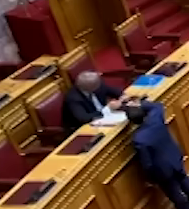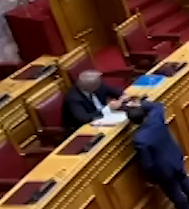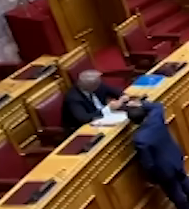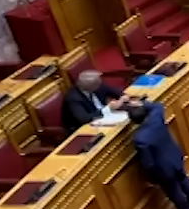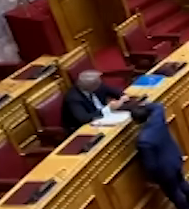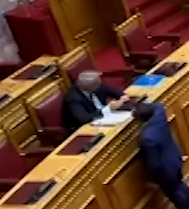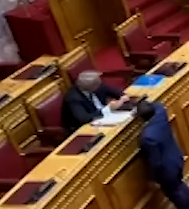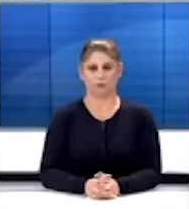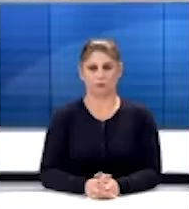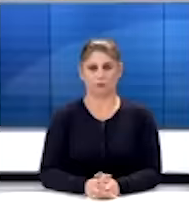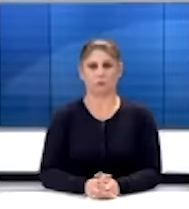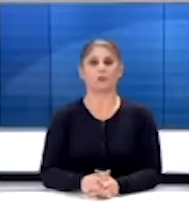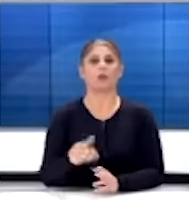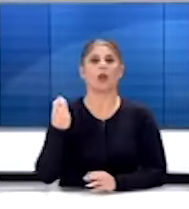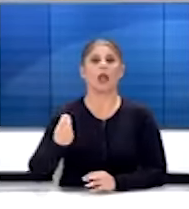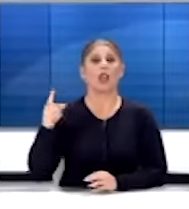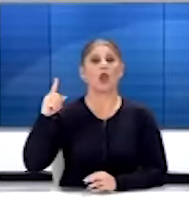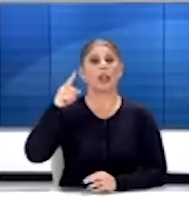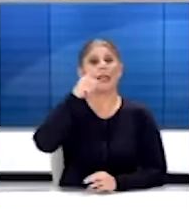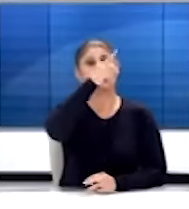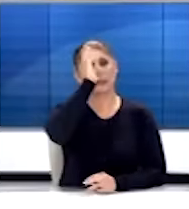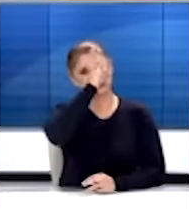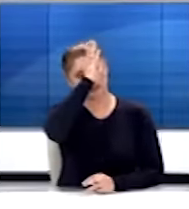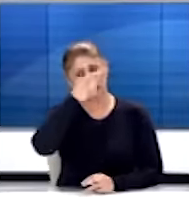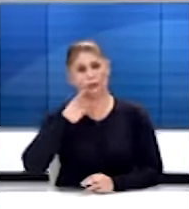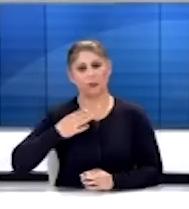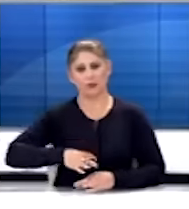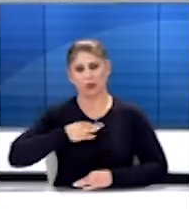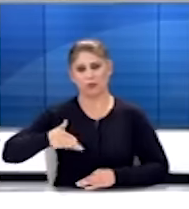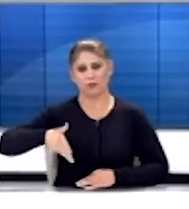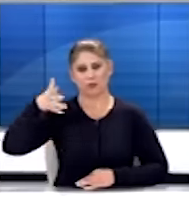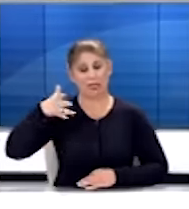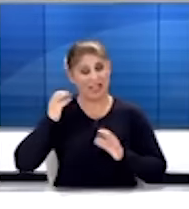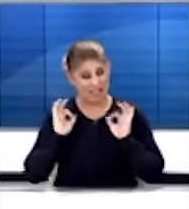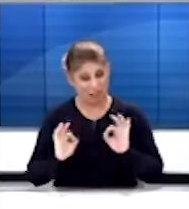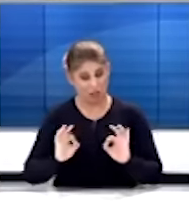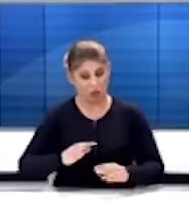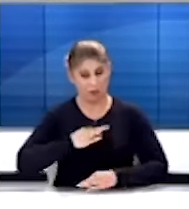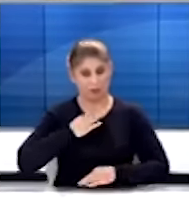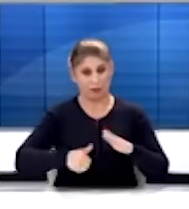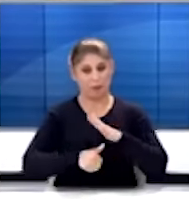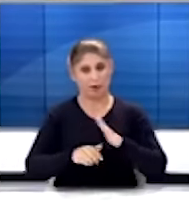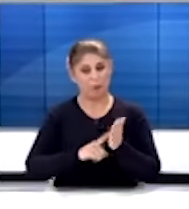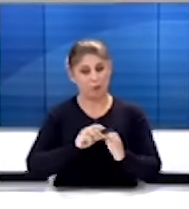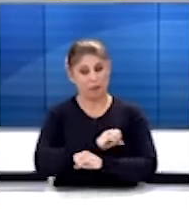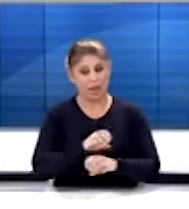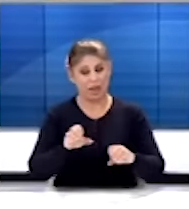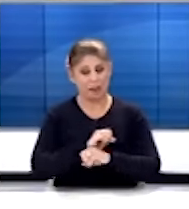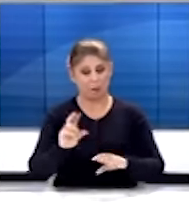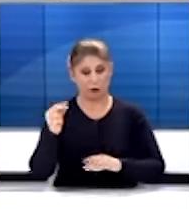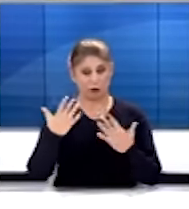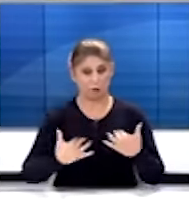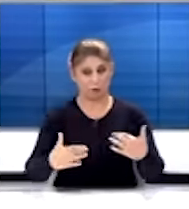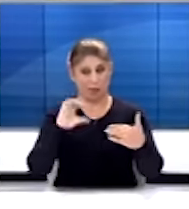Καλό ταξίδι να έχει ο κύριος Μητσοτάκης. Αν και κανονικά, κύριε Πρόεδρε, θα έπρεπε να έχει ενημερώσει το σώμα από